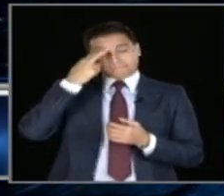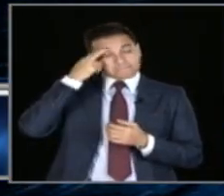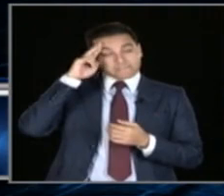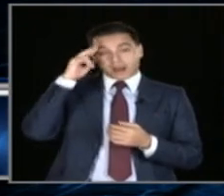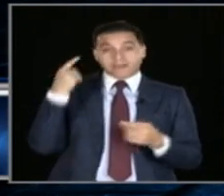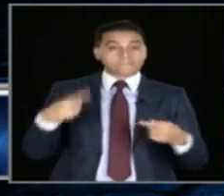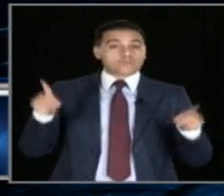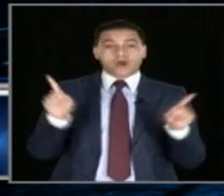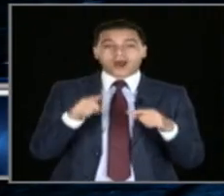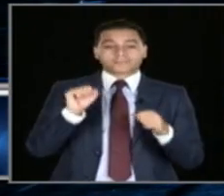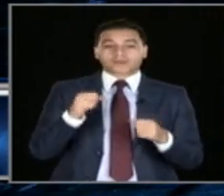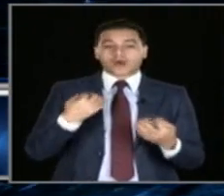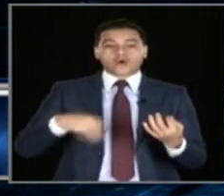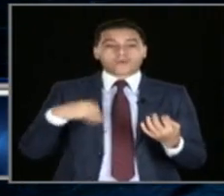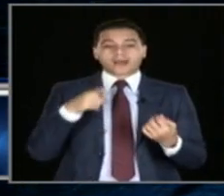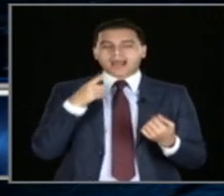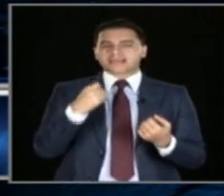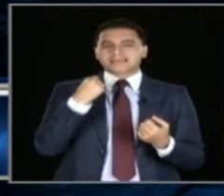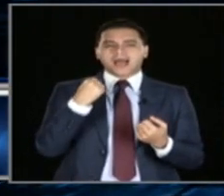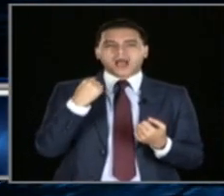فنان وملحن اوبريت انت اقوى.